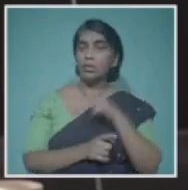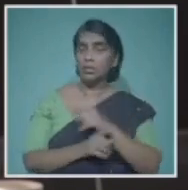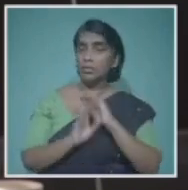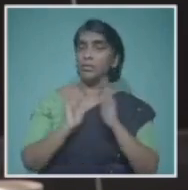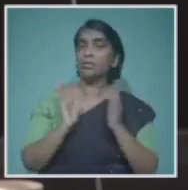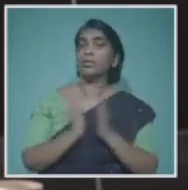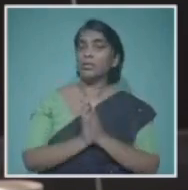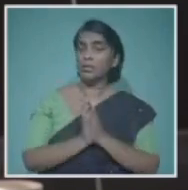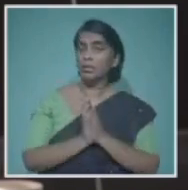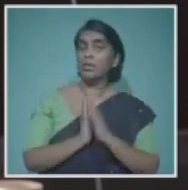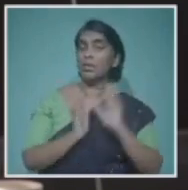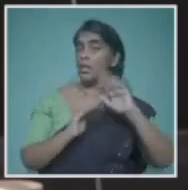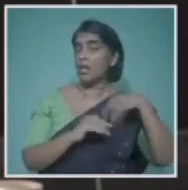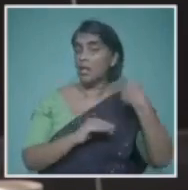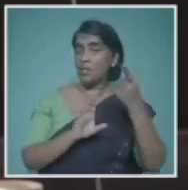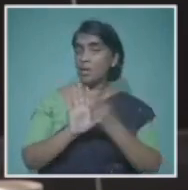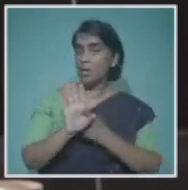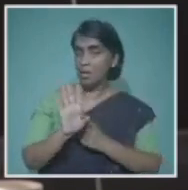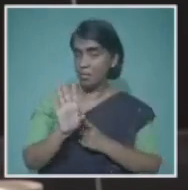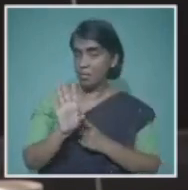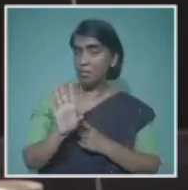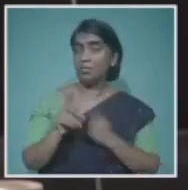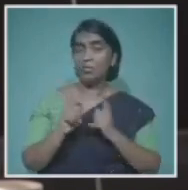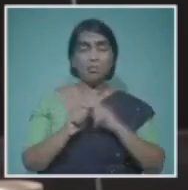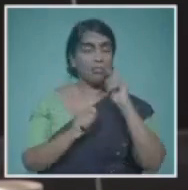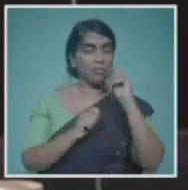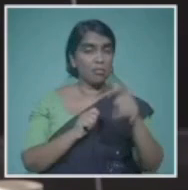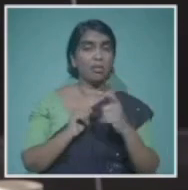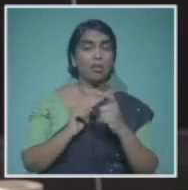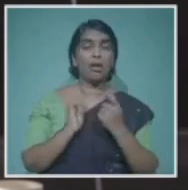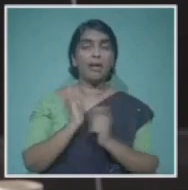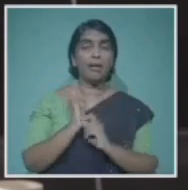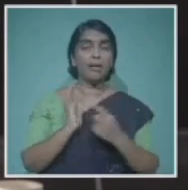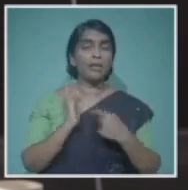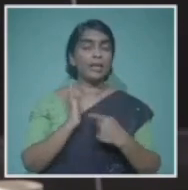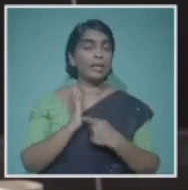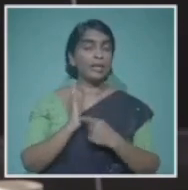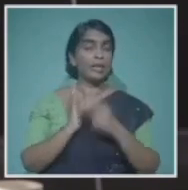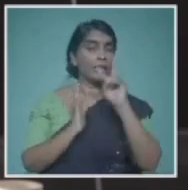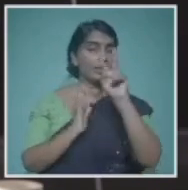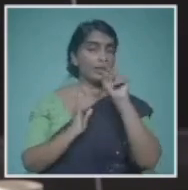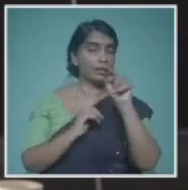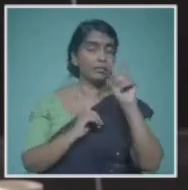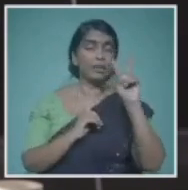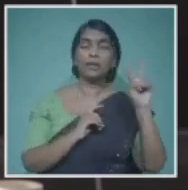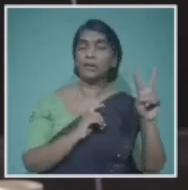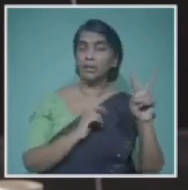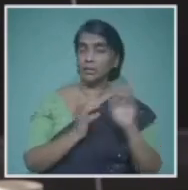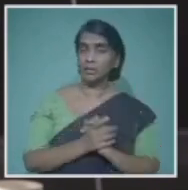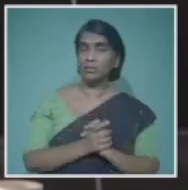මෙවට එන අවුරුද්දේ ගෙවන්න තියෙන ණය තියෙනවා ට්‍රිලියන 2.2